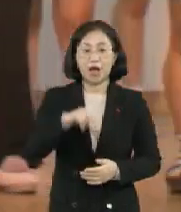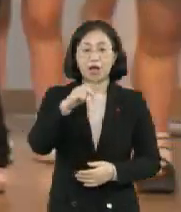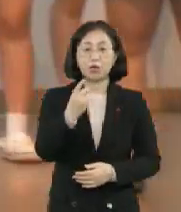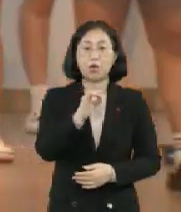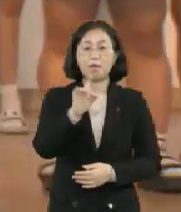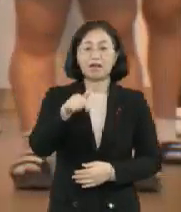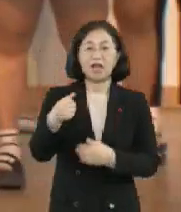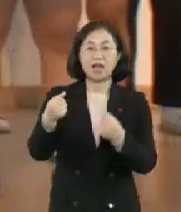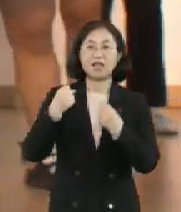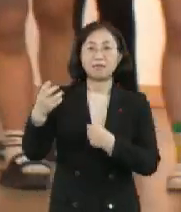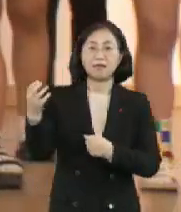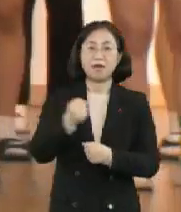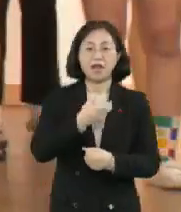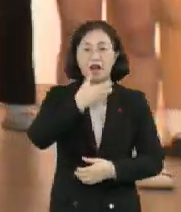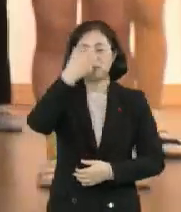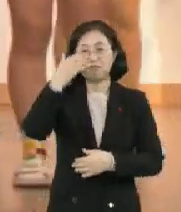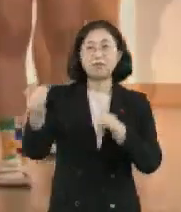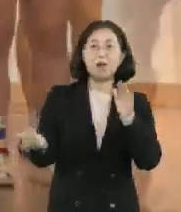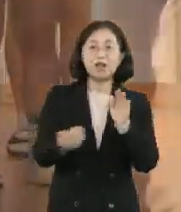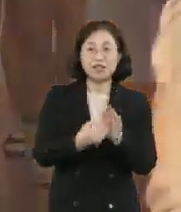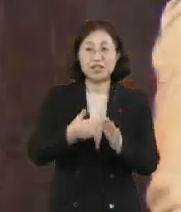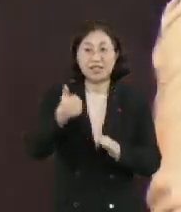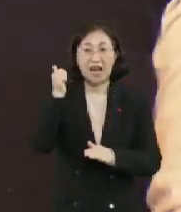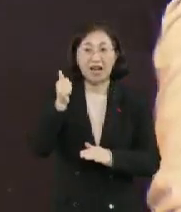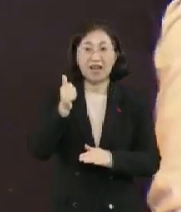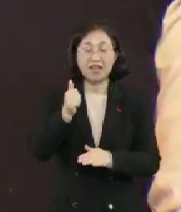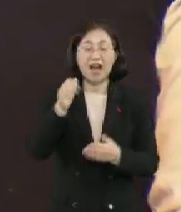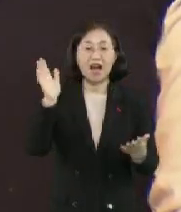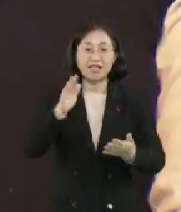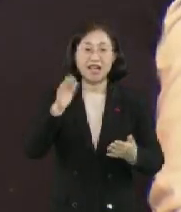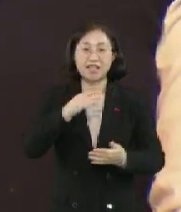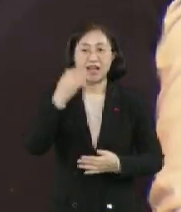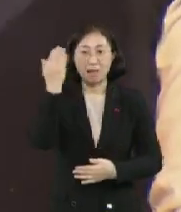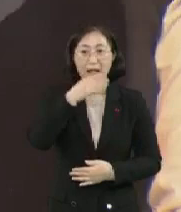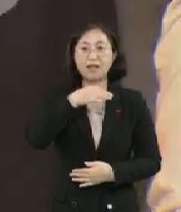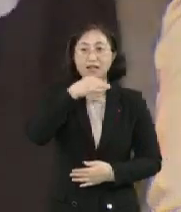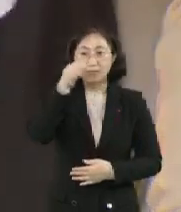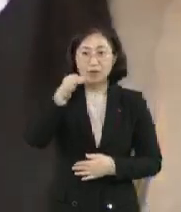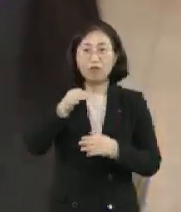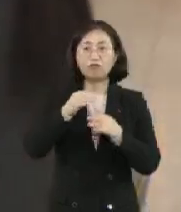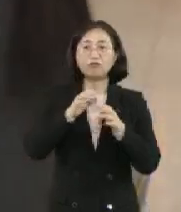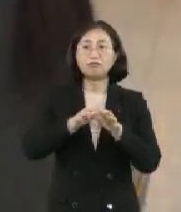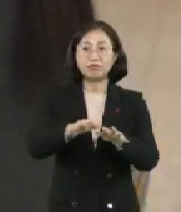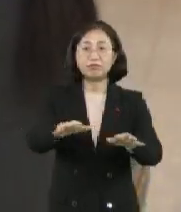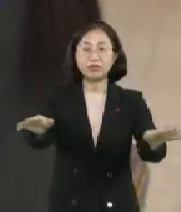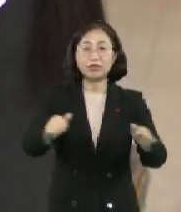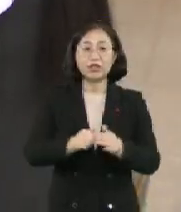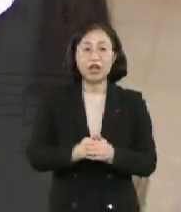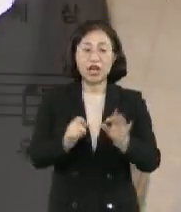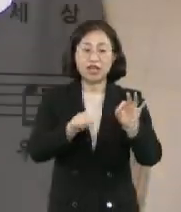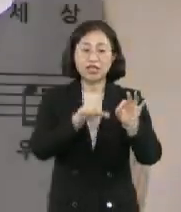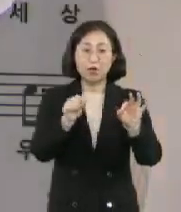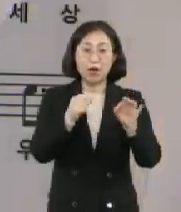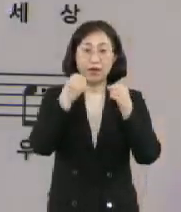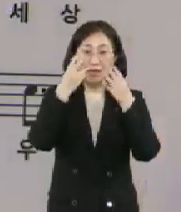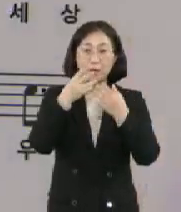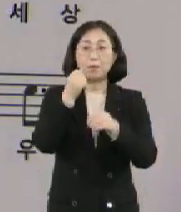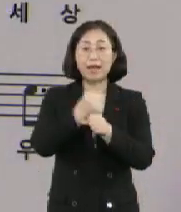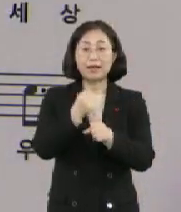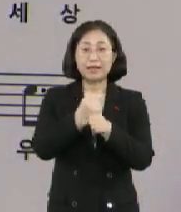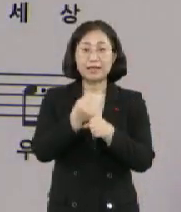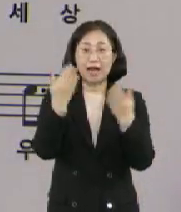낙산 전기바다 꿈을 펼쳐가자는 노랫말이 학생들의 맑은 음성을 타고 울려 퍼집니다. 지난 10월 새로 만든